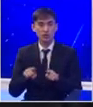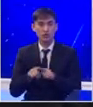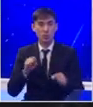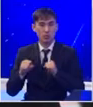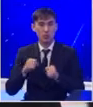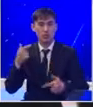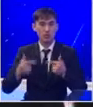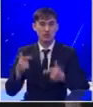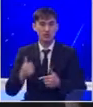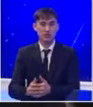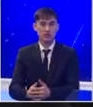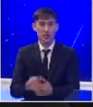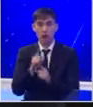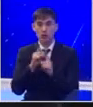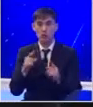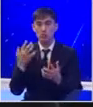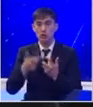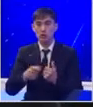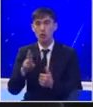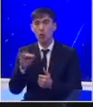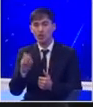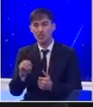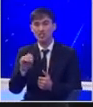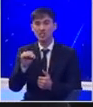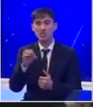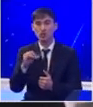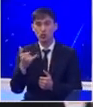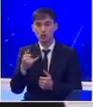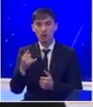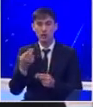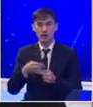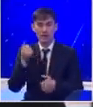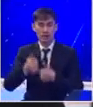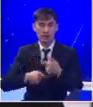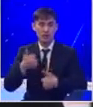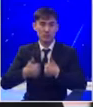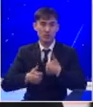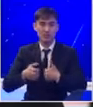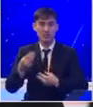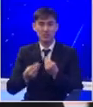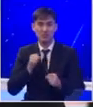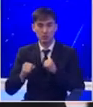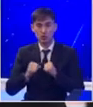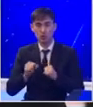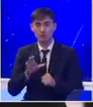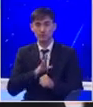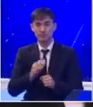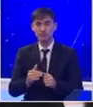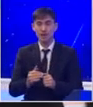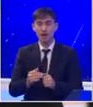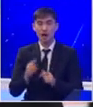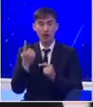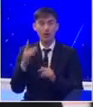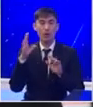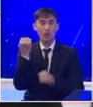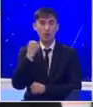напряженного соперничества, особенно между командами Куаныш и ЖТСУ, потому что в регулярном чемпионате игры проходили очень напряженно. Только одна